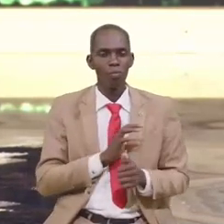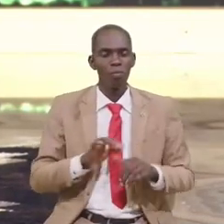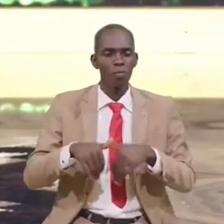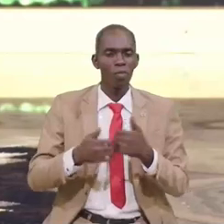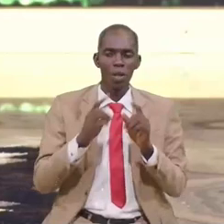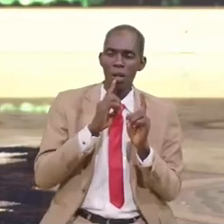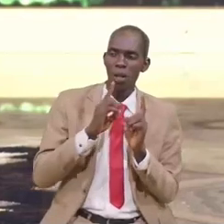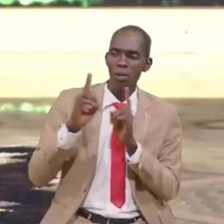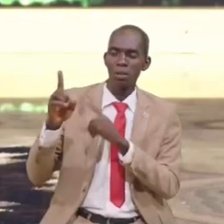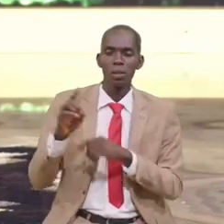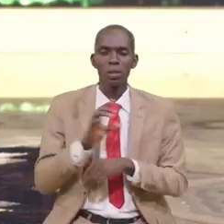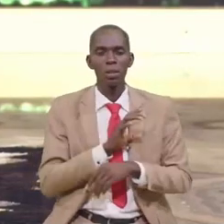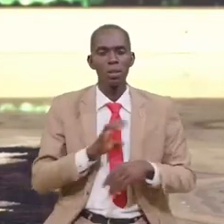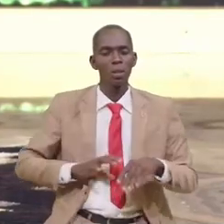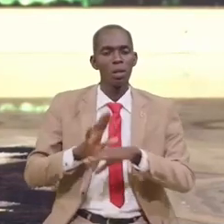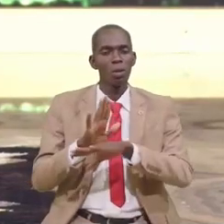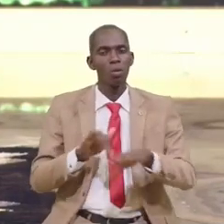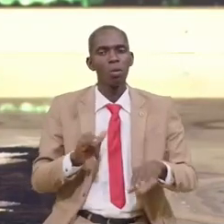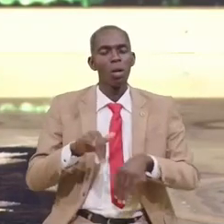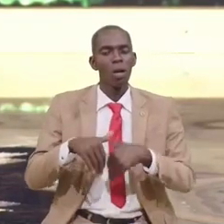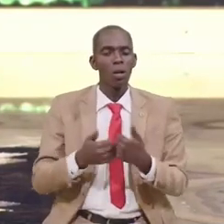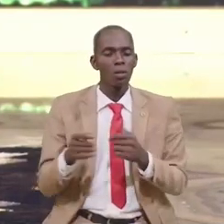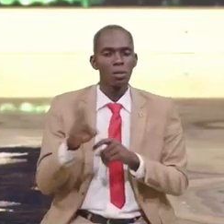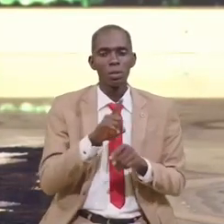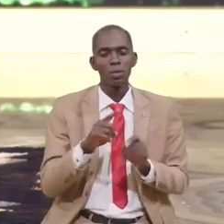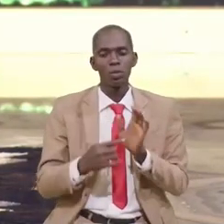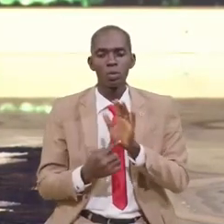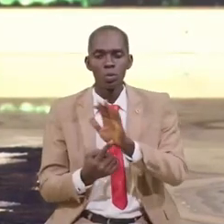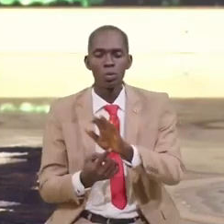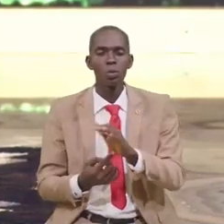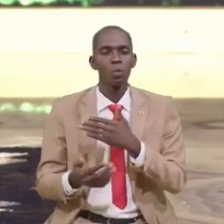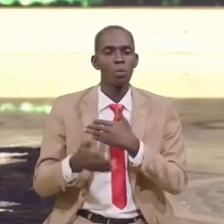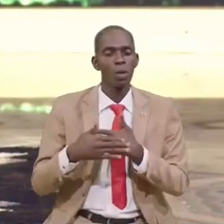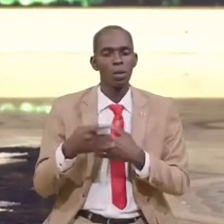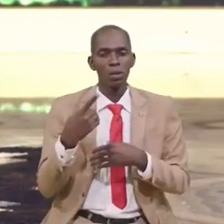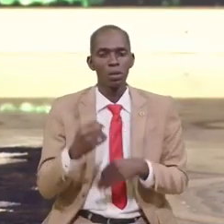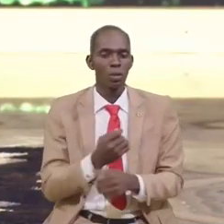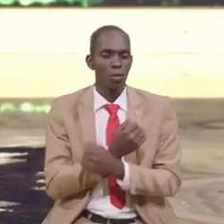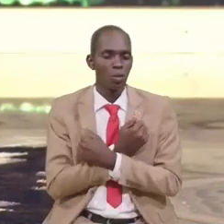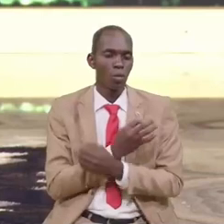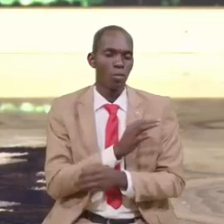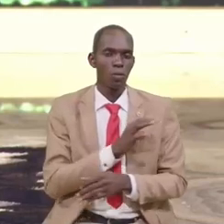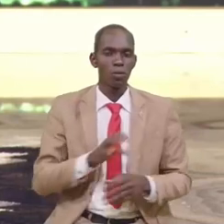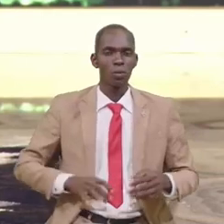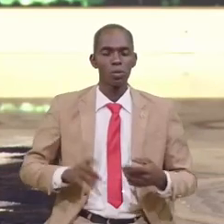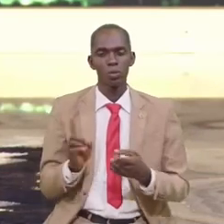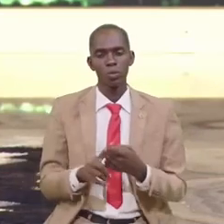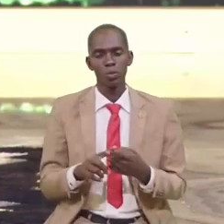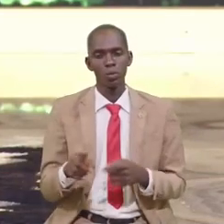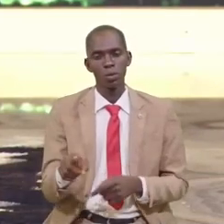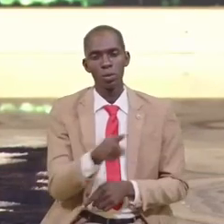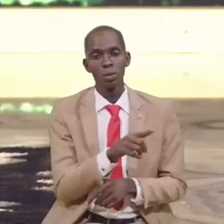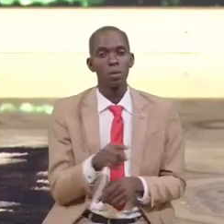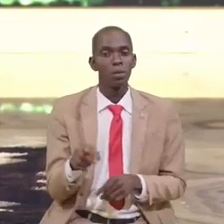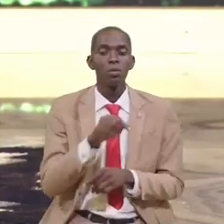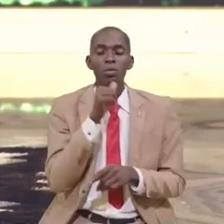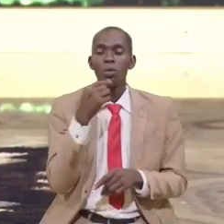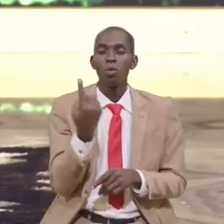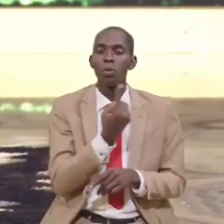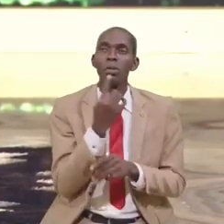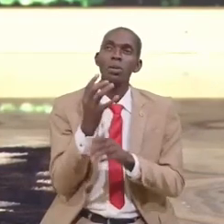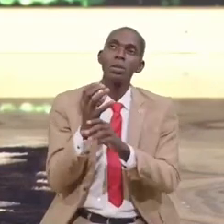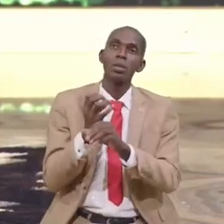Christ et comment avait-il réciproqué? Comment avait-il payé repayer l'amour